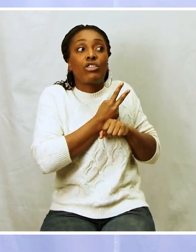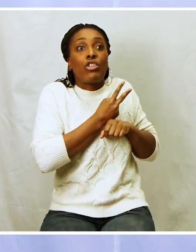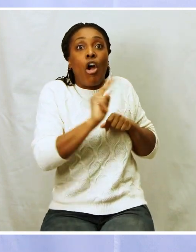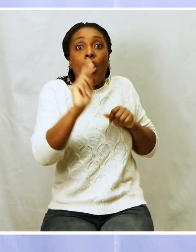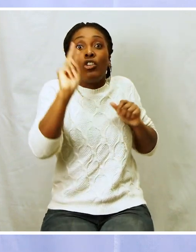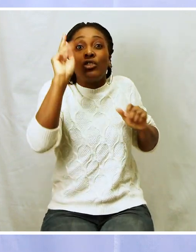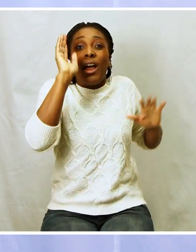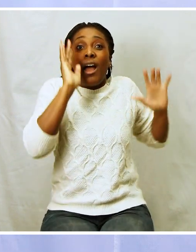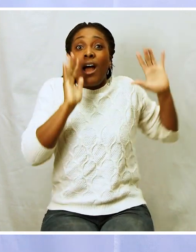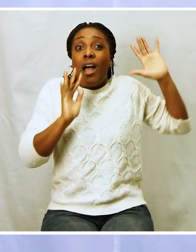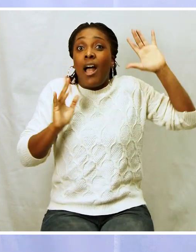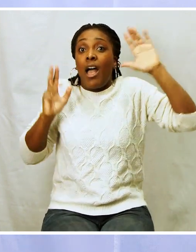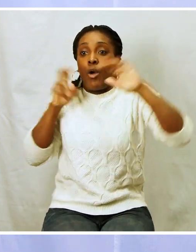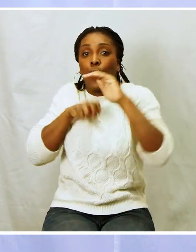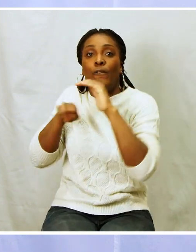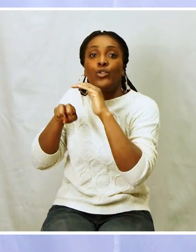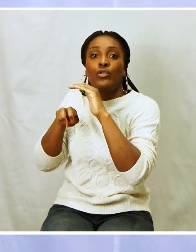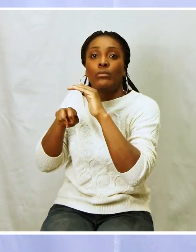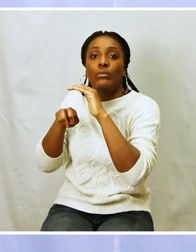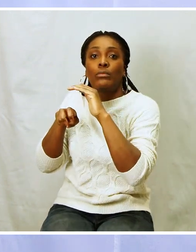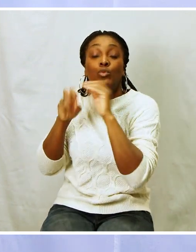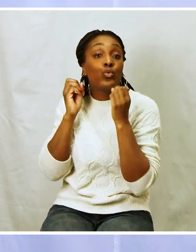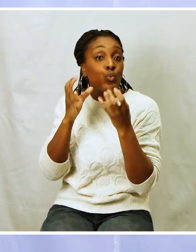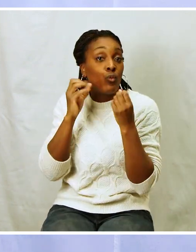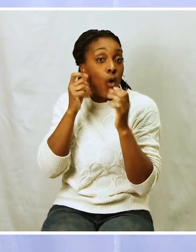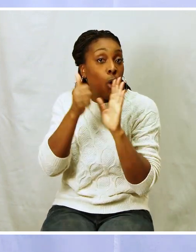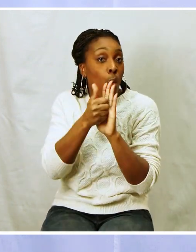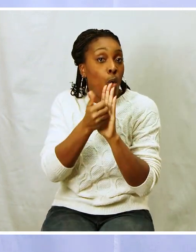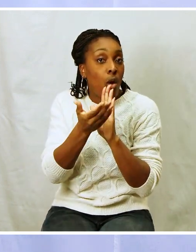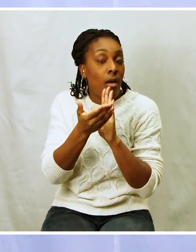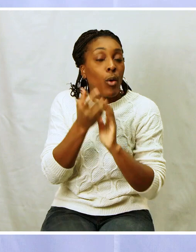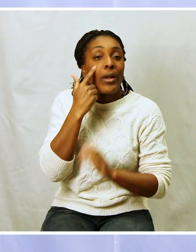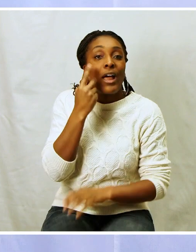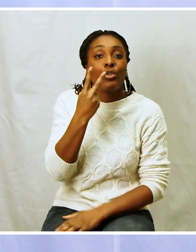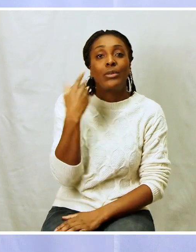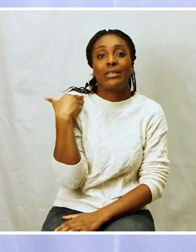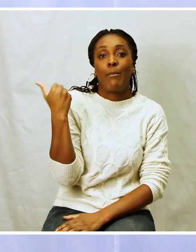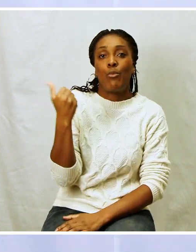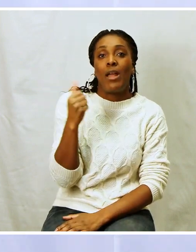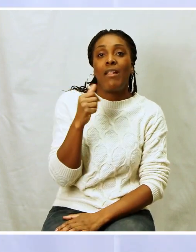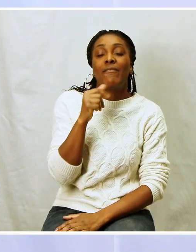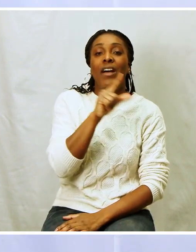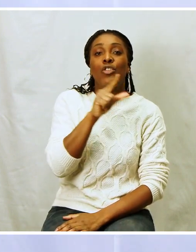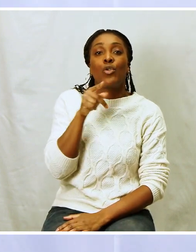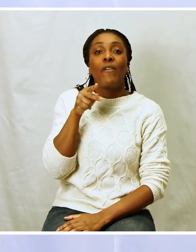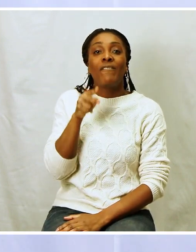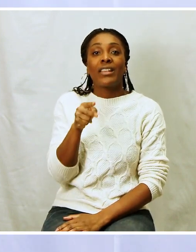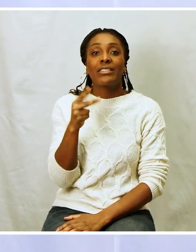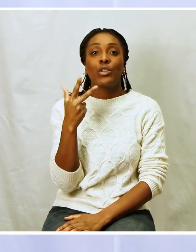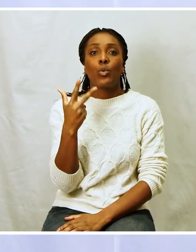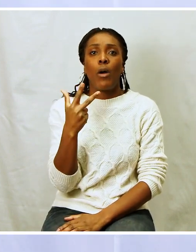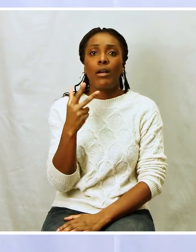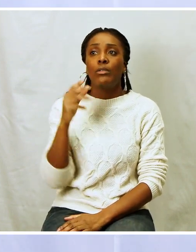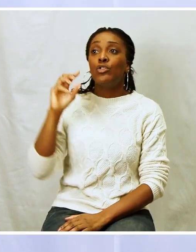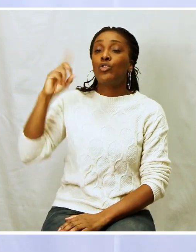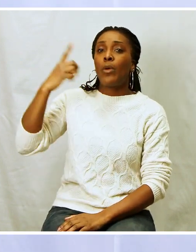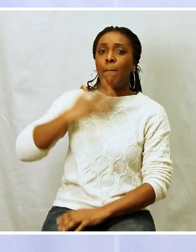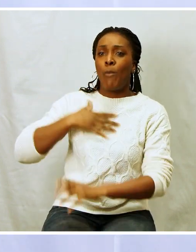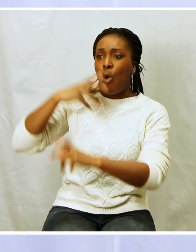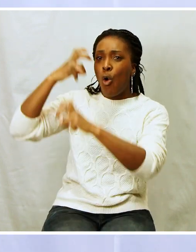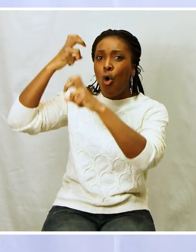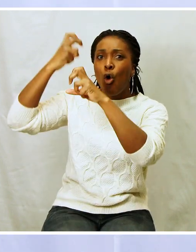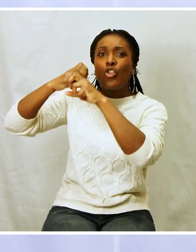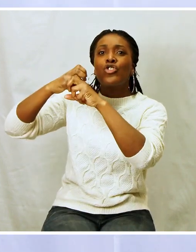toujours à quoi ça sert un refuge. 2 Samuel 22, verset 3, « Dieu est mon rocher et je trouve un abri.